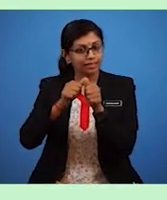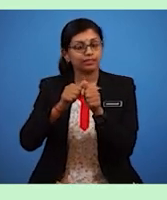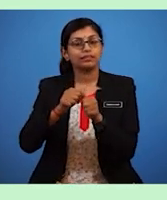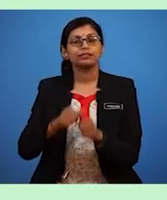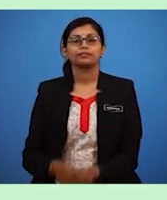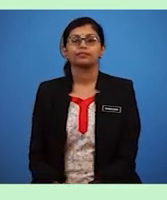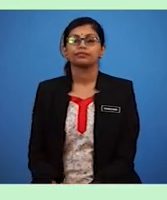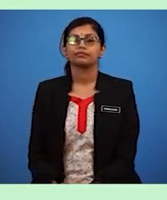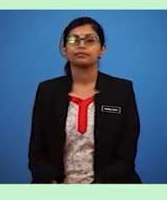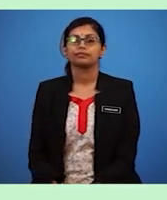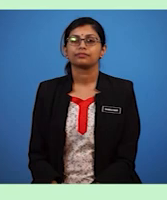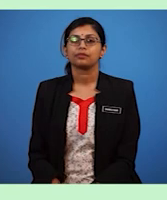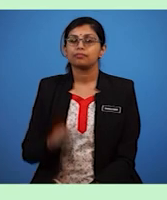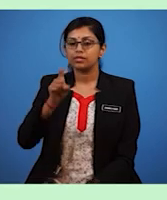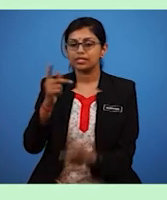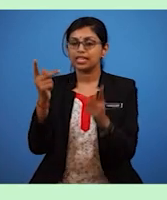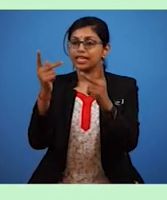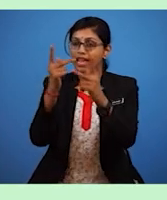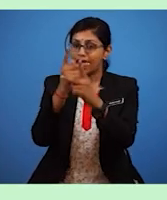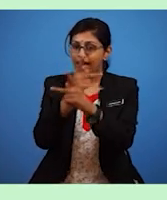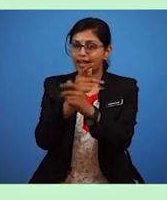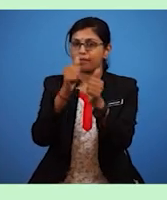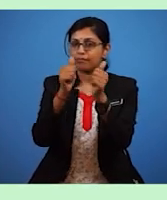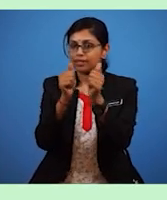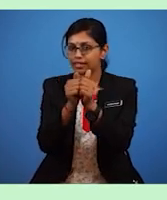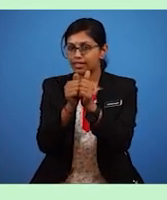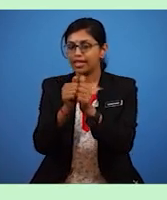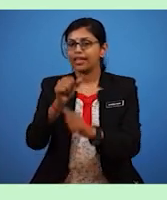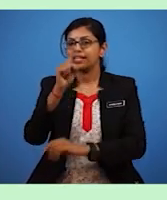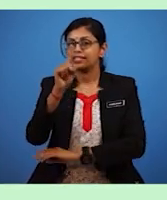murid-murid, kita perlu darab dengan